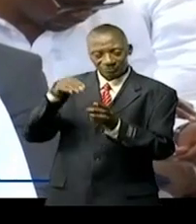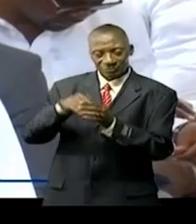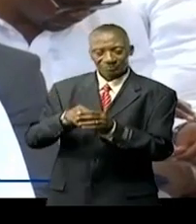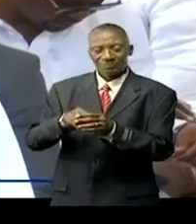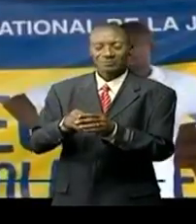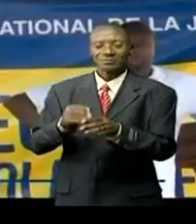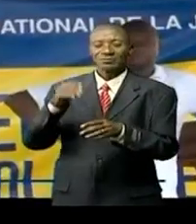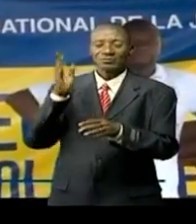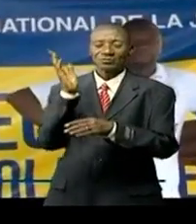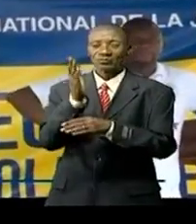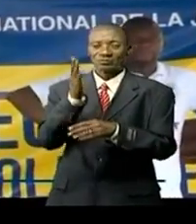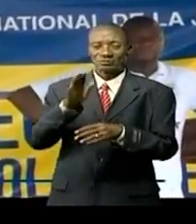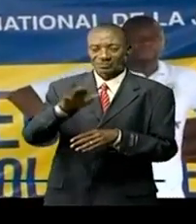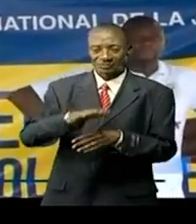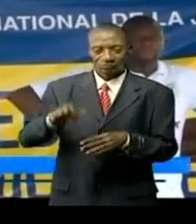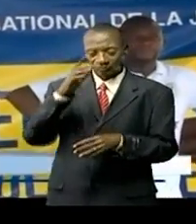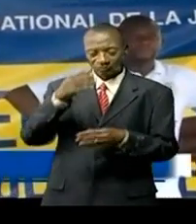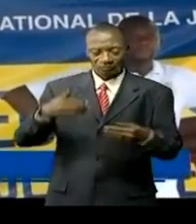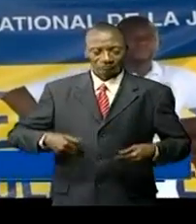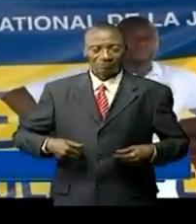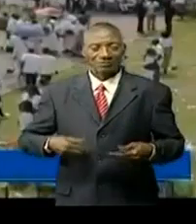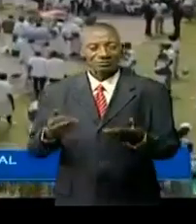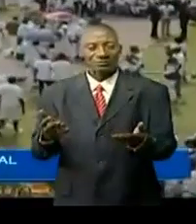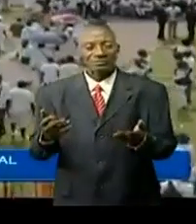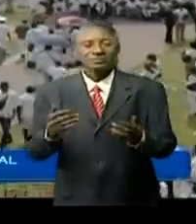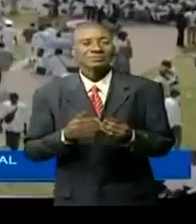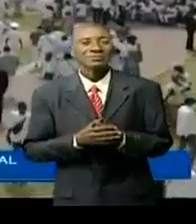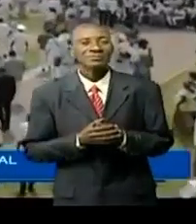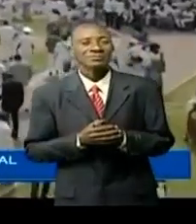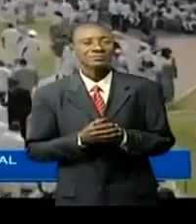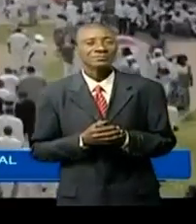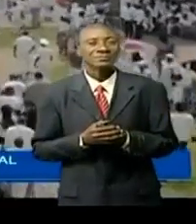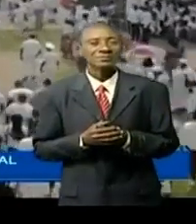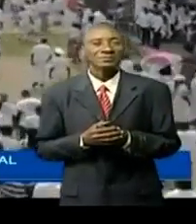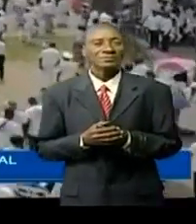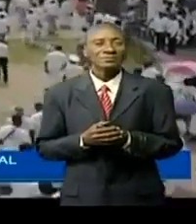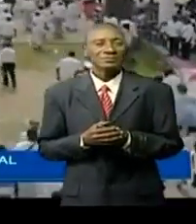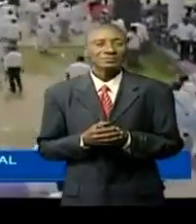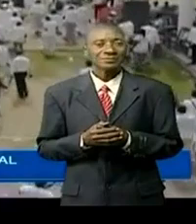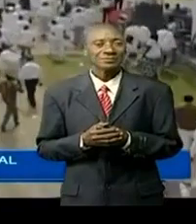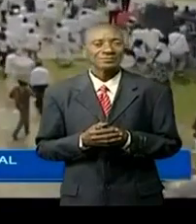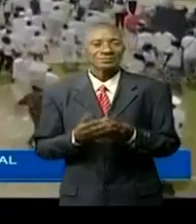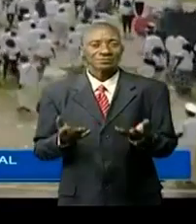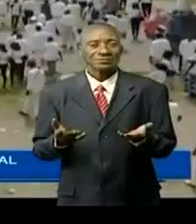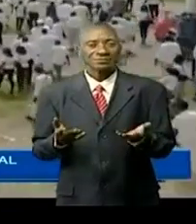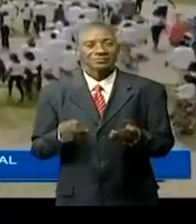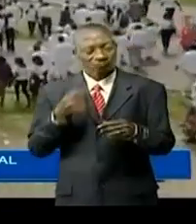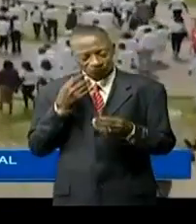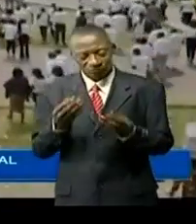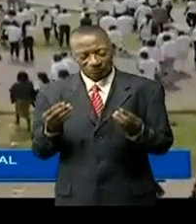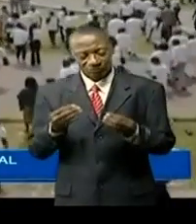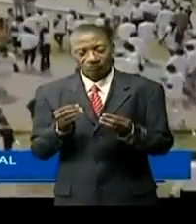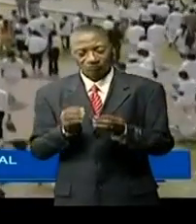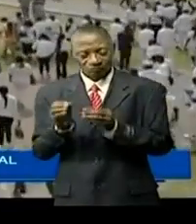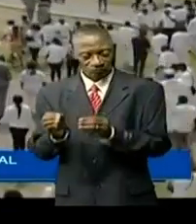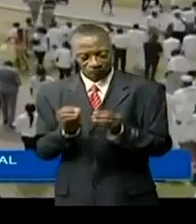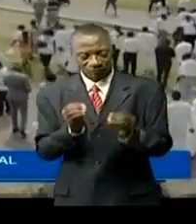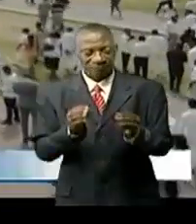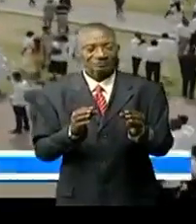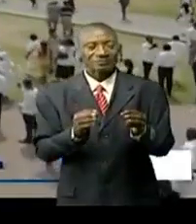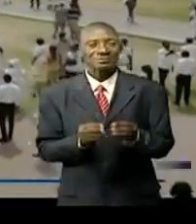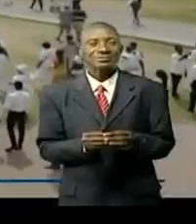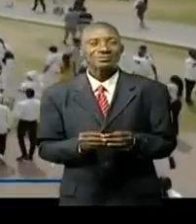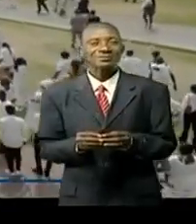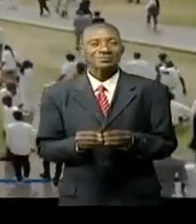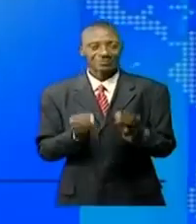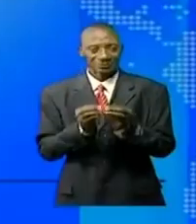être consultés selon leur thématique. Cette tribune d'expression populaire est organisée pour une restitution avant l'étape